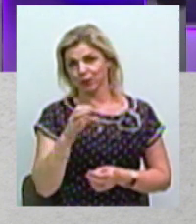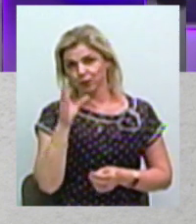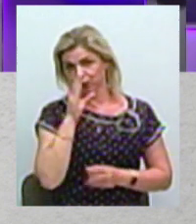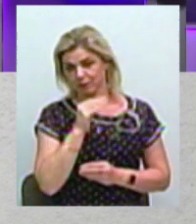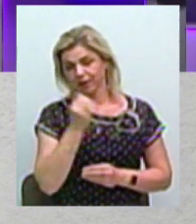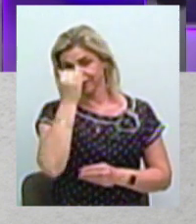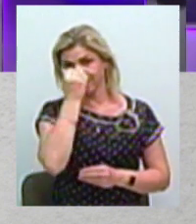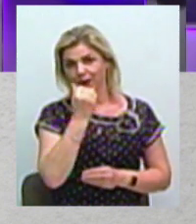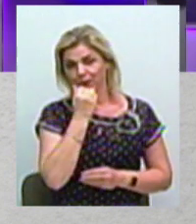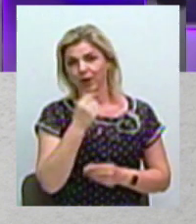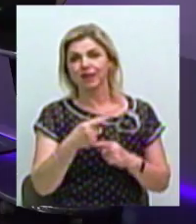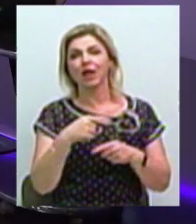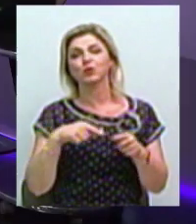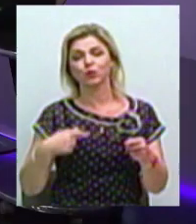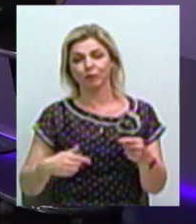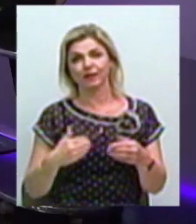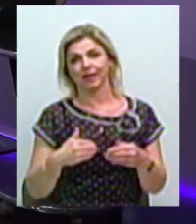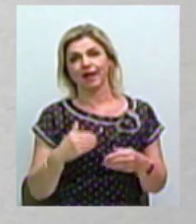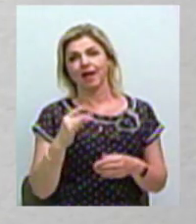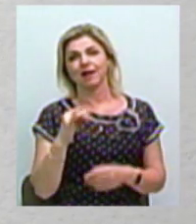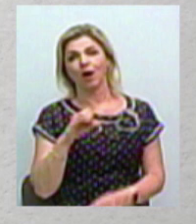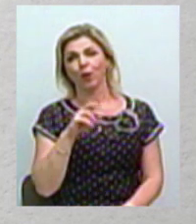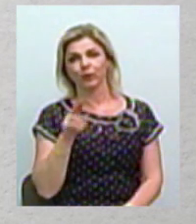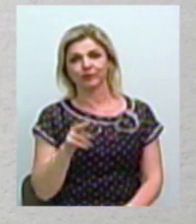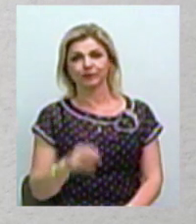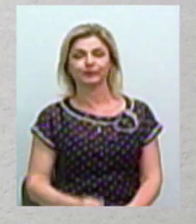дякую. Наступний раунд.